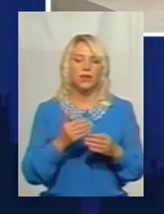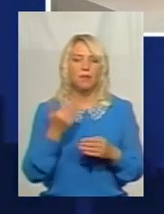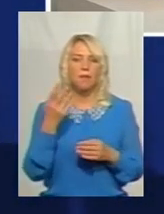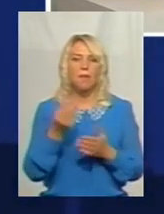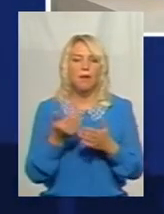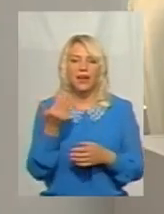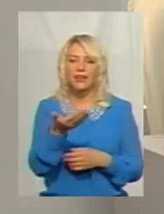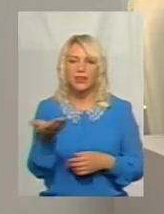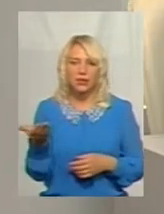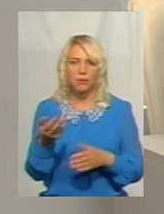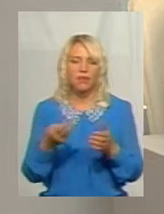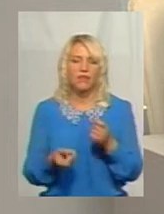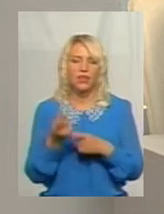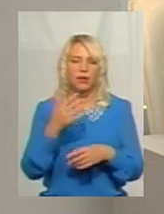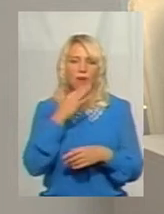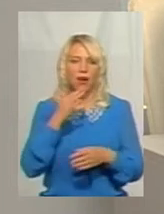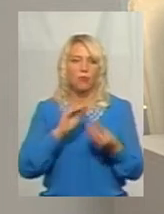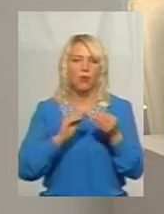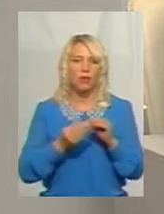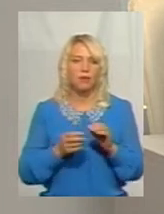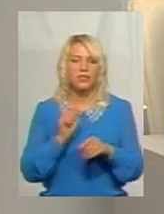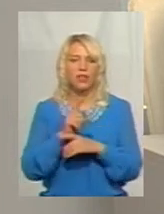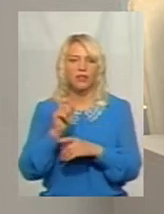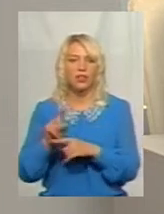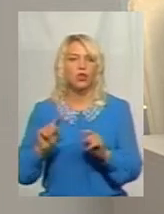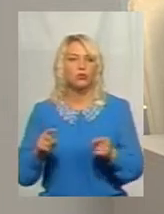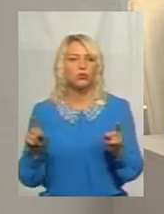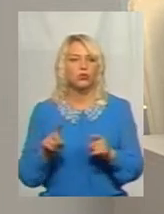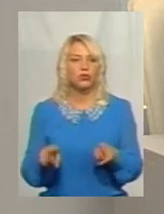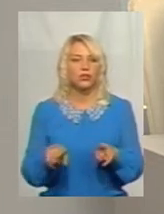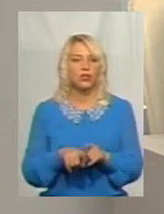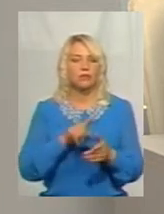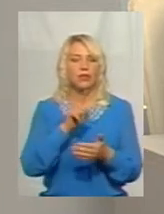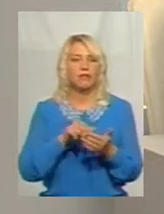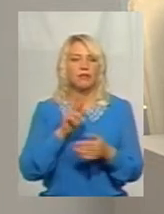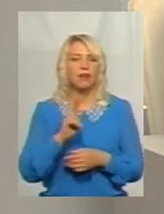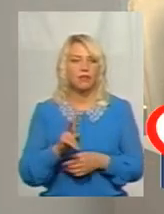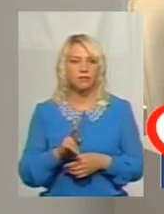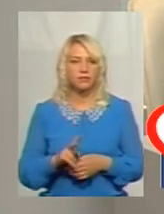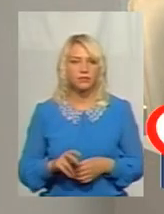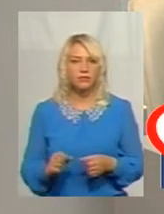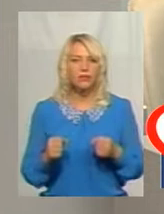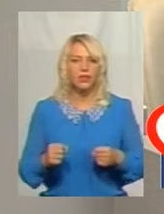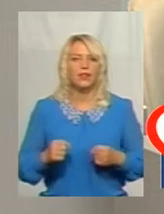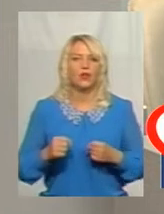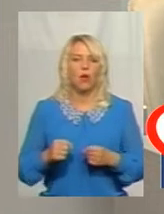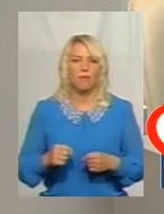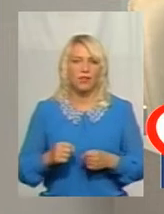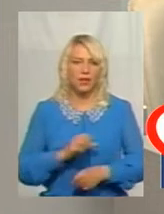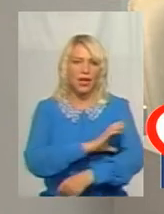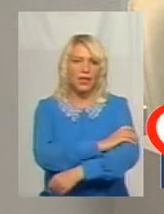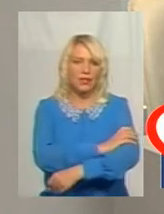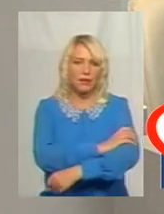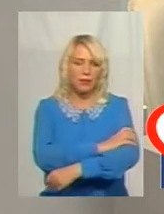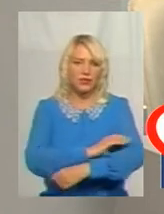більше питань, більше проблем, більше завдань. Тому що такі питання, як там лихоманка, гіпертонічні